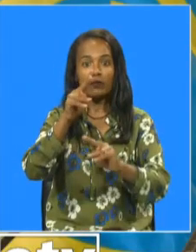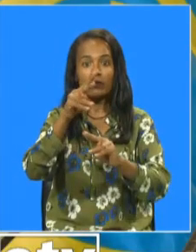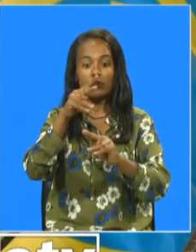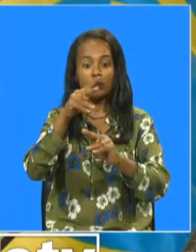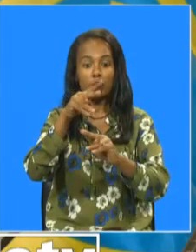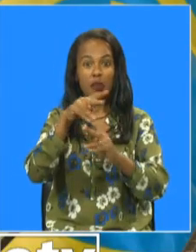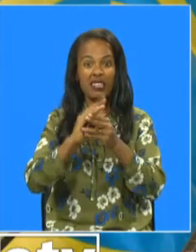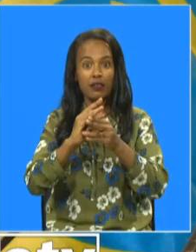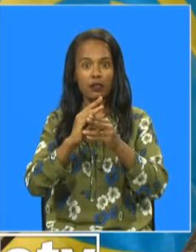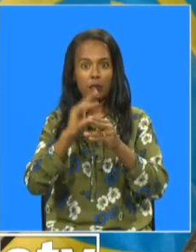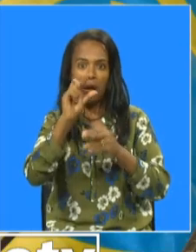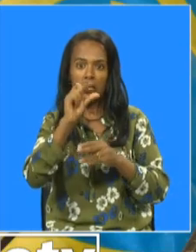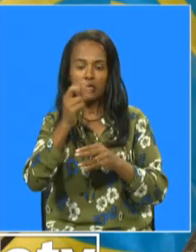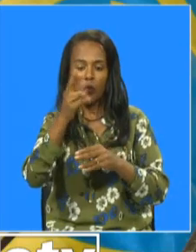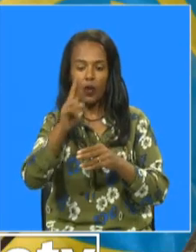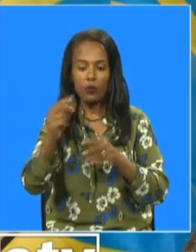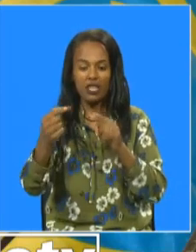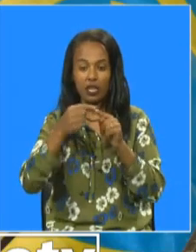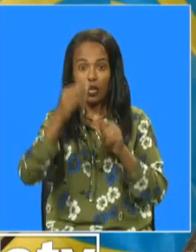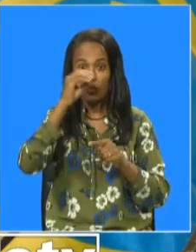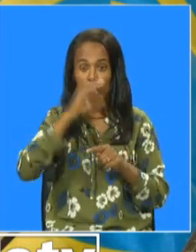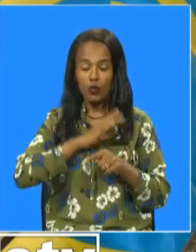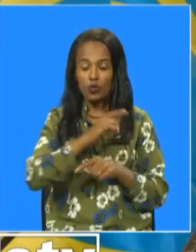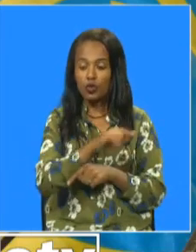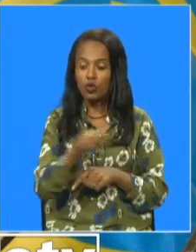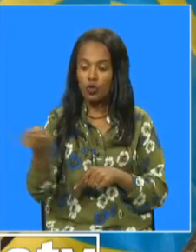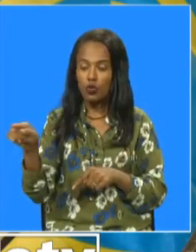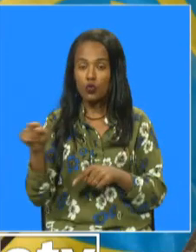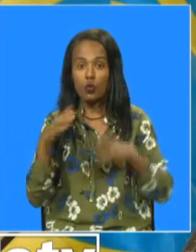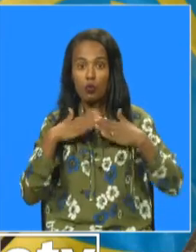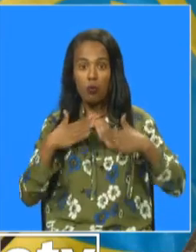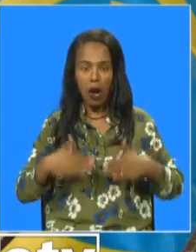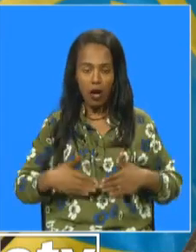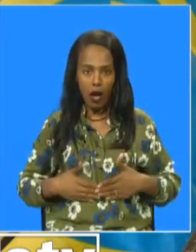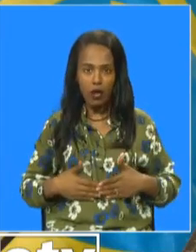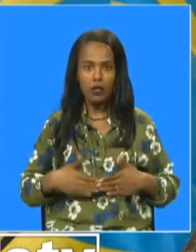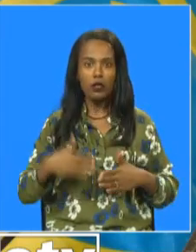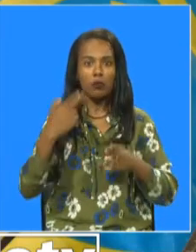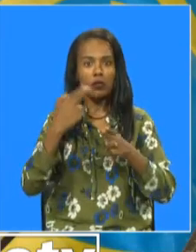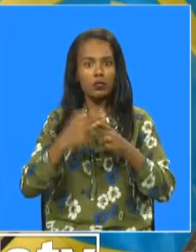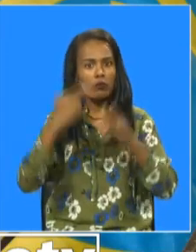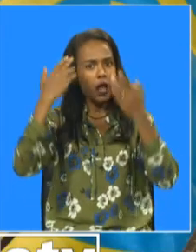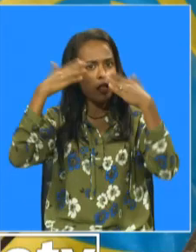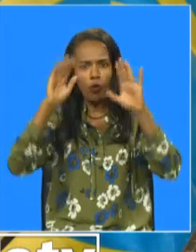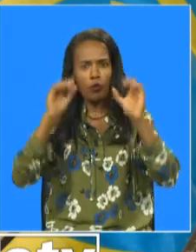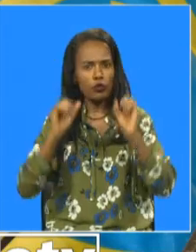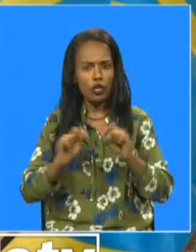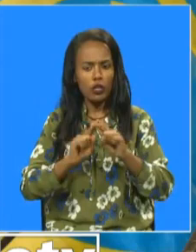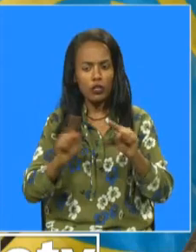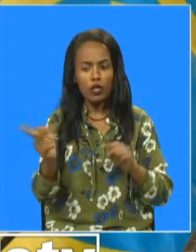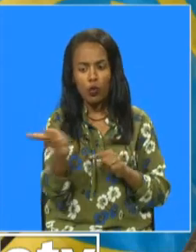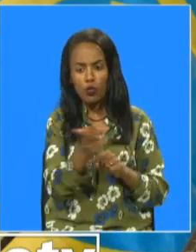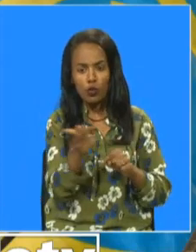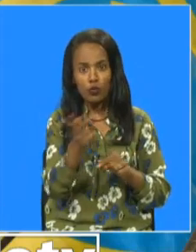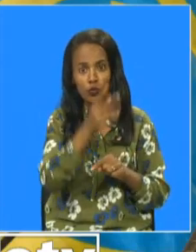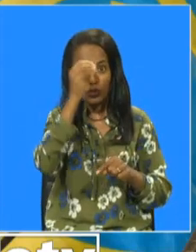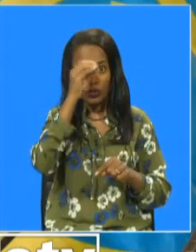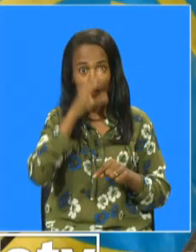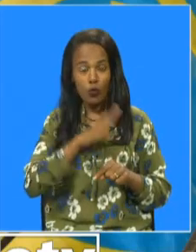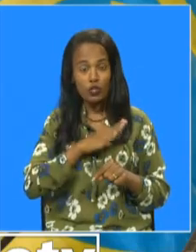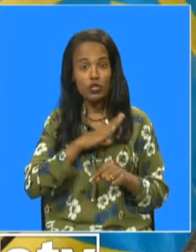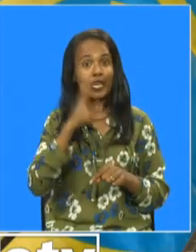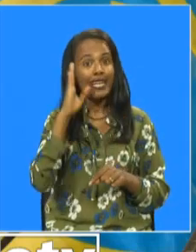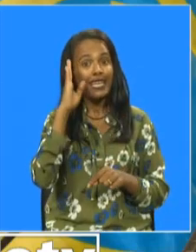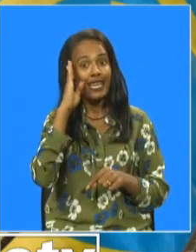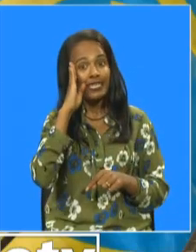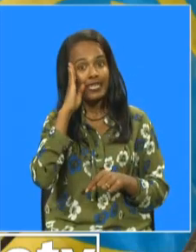ውስጥ የተቀመጡ ወይም የተገናኙ ሰዎች እነሱ በአካል በስም ላይተዋወቁ ይችላሉ፣ ግን የሁለቱን ሰዎች